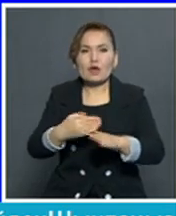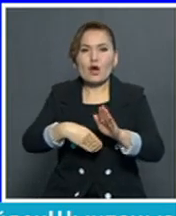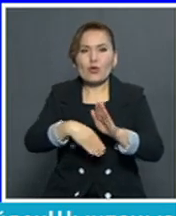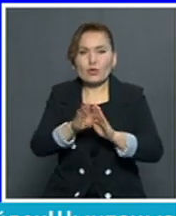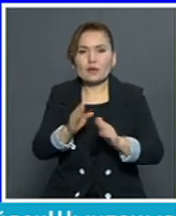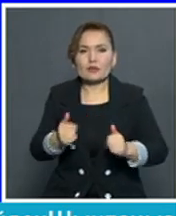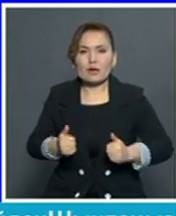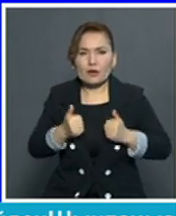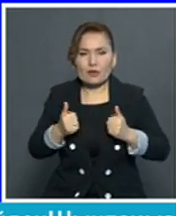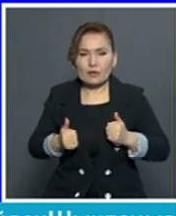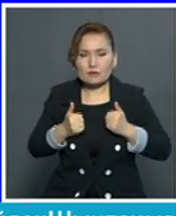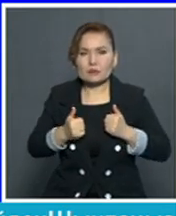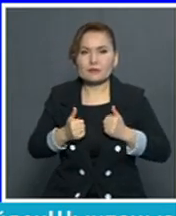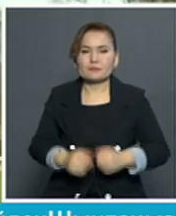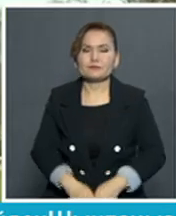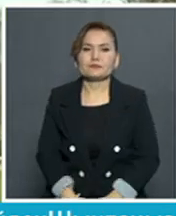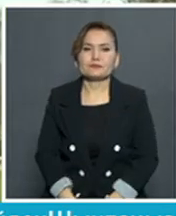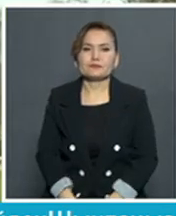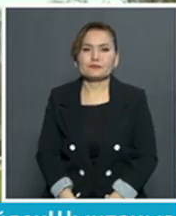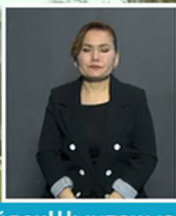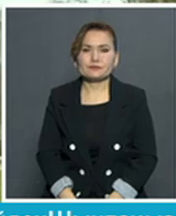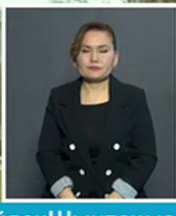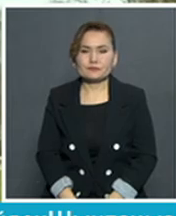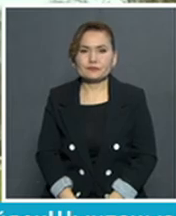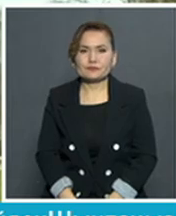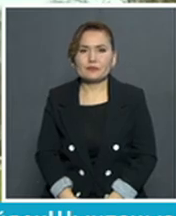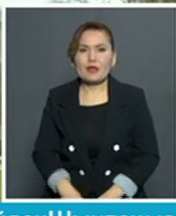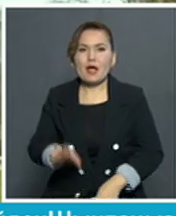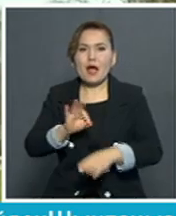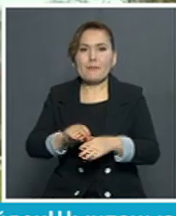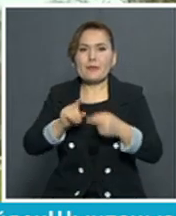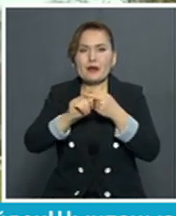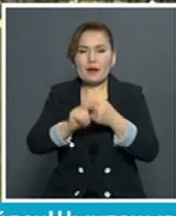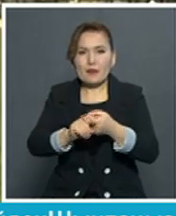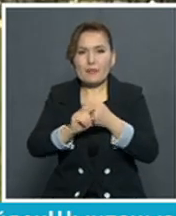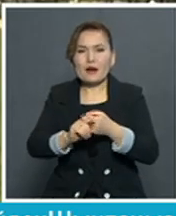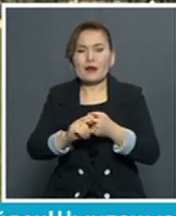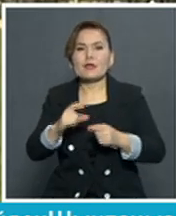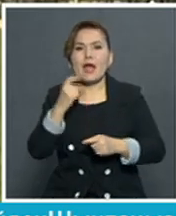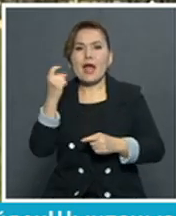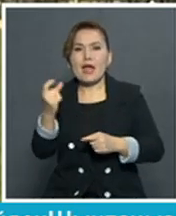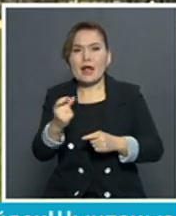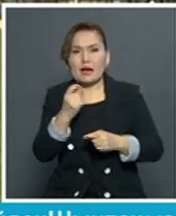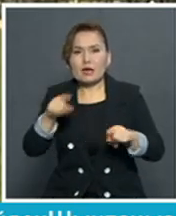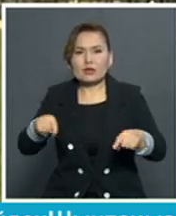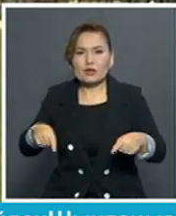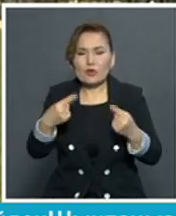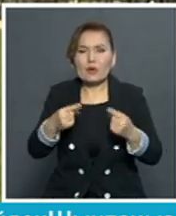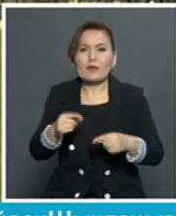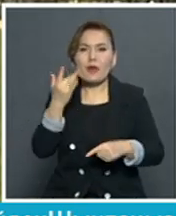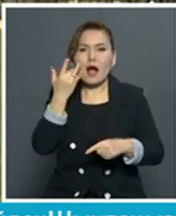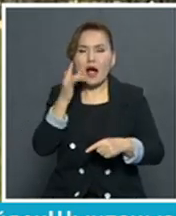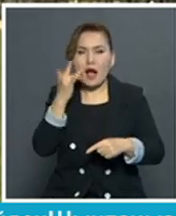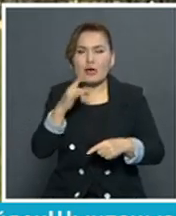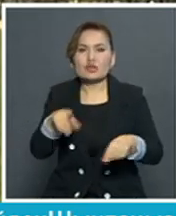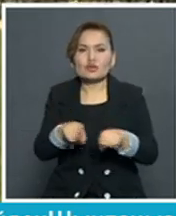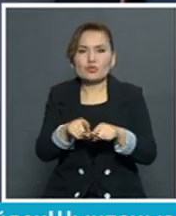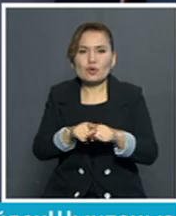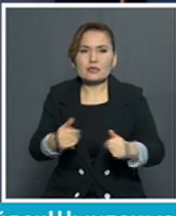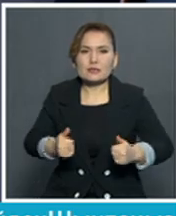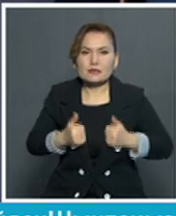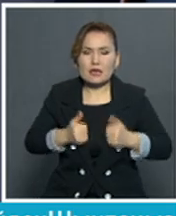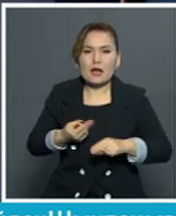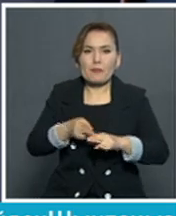2090-да жағдай жақсарады деп ойлаймын. Вирустан теңселген экономикасын түзетуге ақшта асық. Ағы басшысы карантинді тоқтату